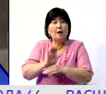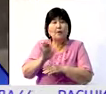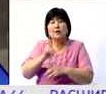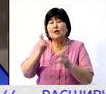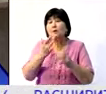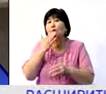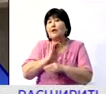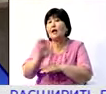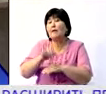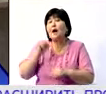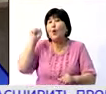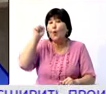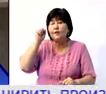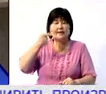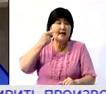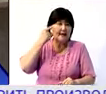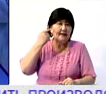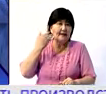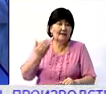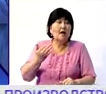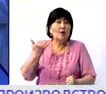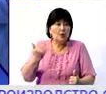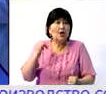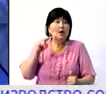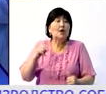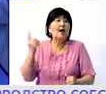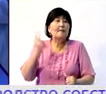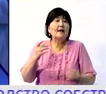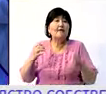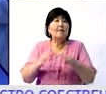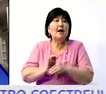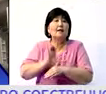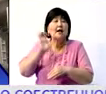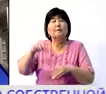будет экспортироваться в Узбекистан и Кыргызстан. Уже в июле первая партия